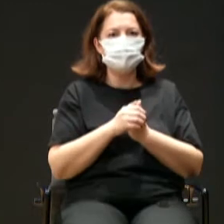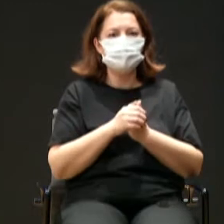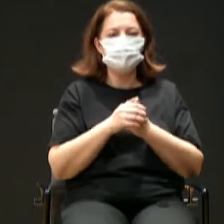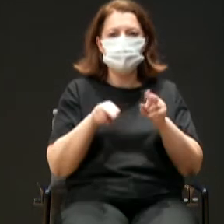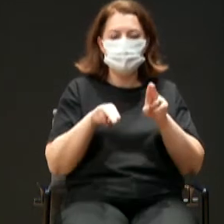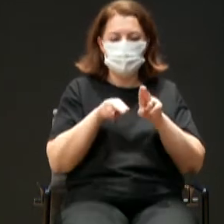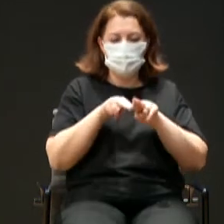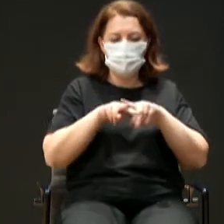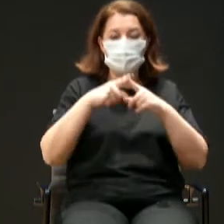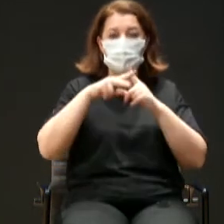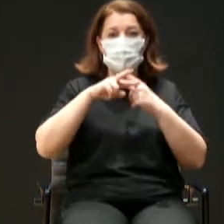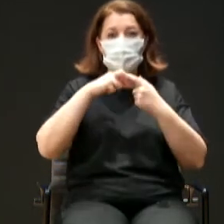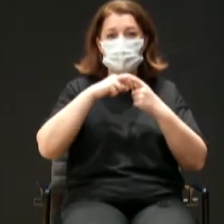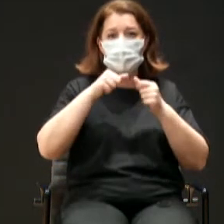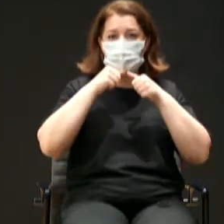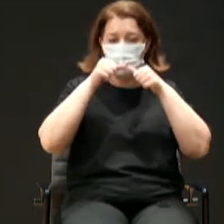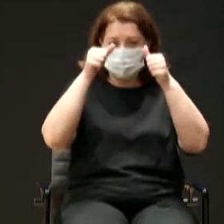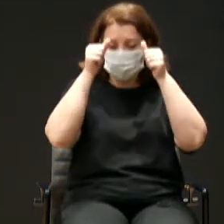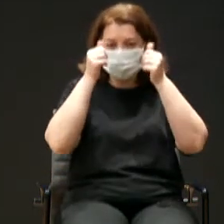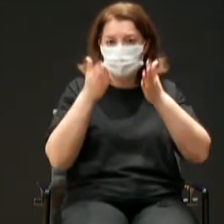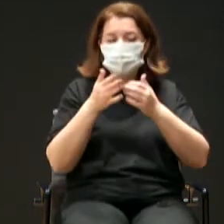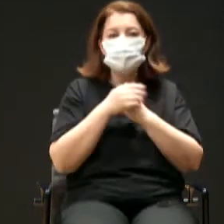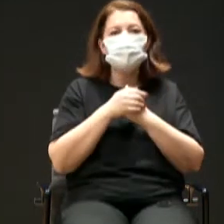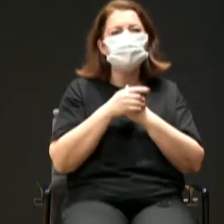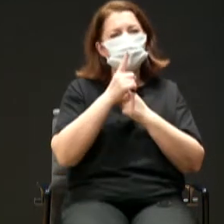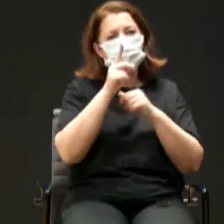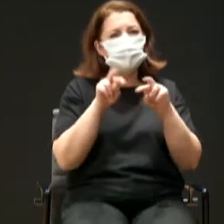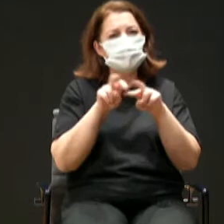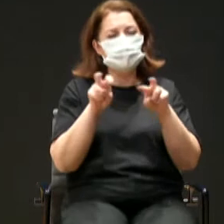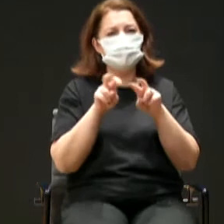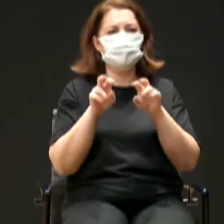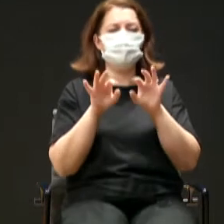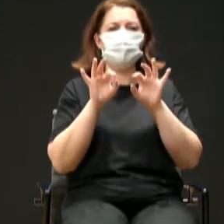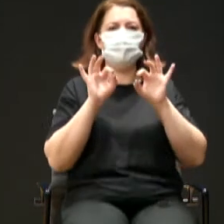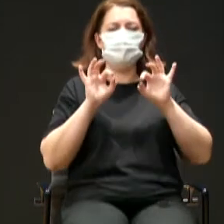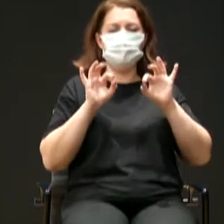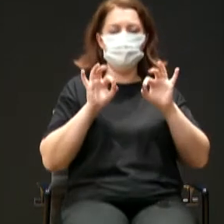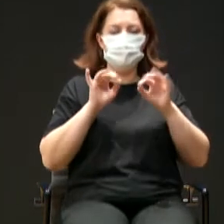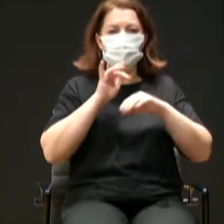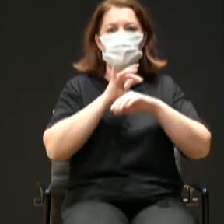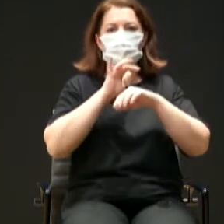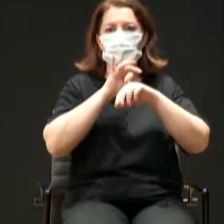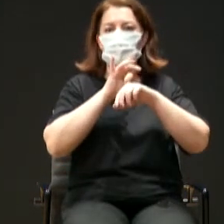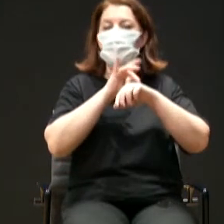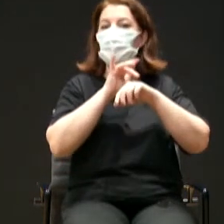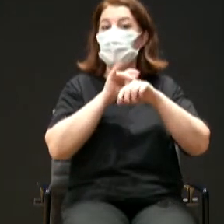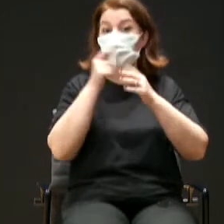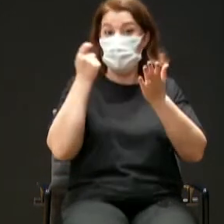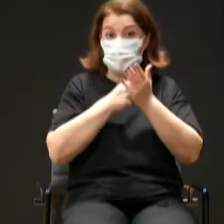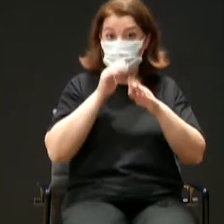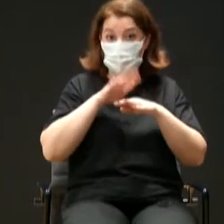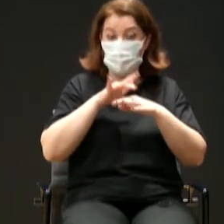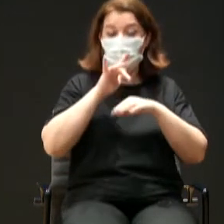Katar. Arkadaşlar, Katar'ı da bir inceleyin. Katar şu anda ülkede yatırım yapan ülkeler